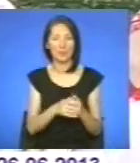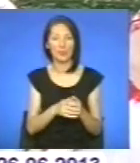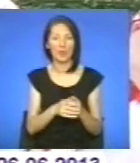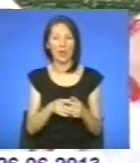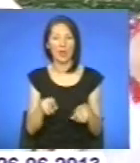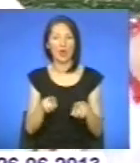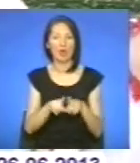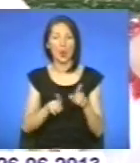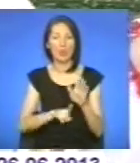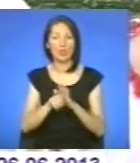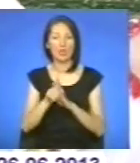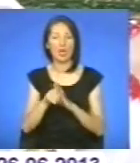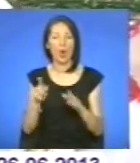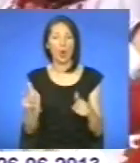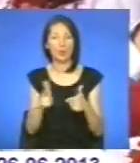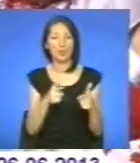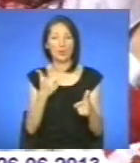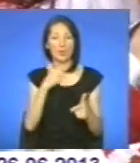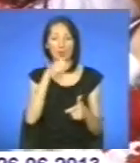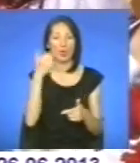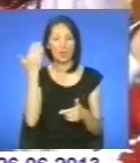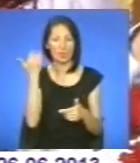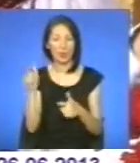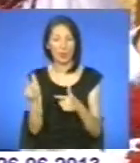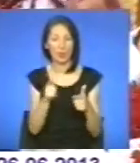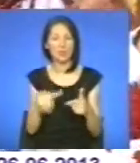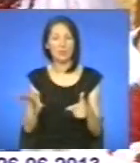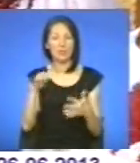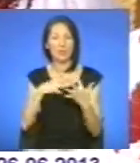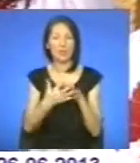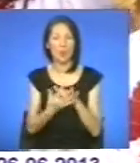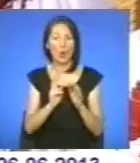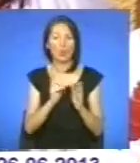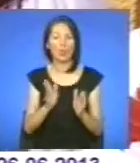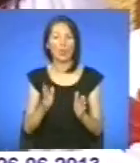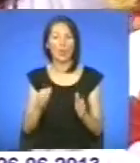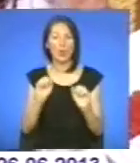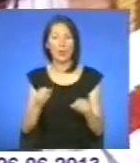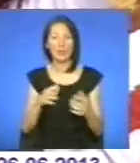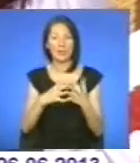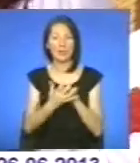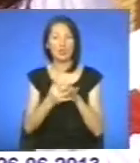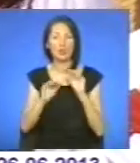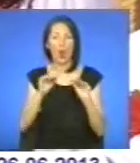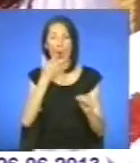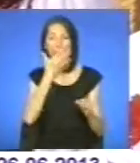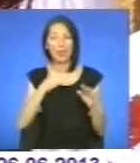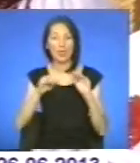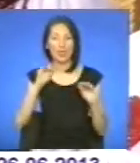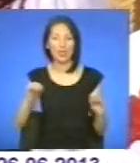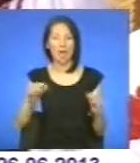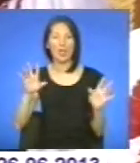почали ми ще готуватися три роки назад. Готувалися всім селом, хто тільки може. І село прикрашали, і допомагали